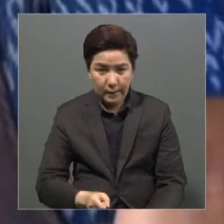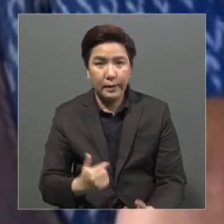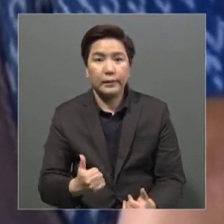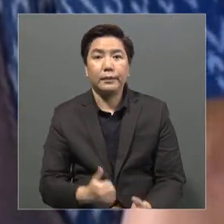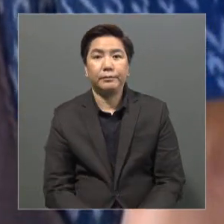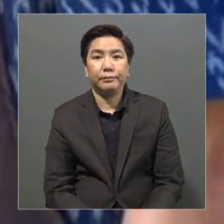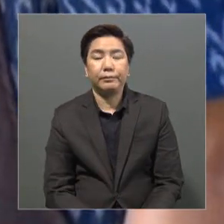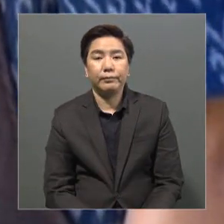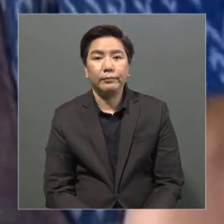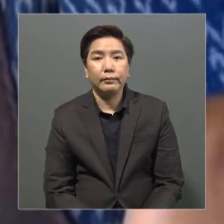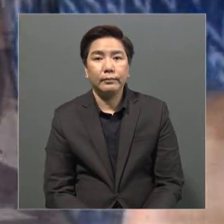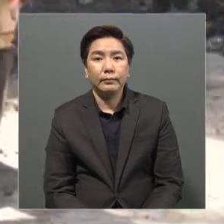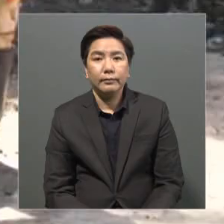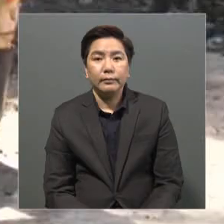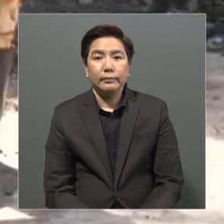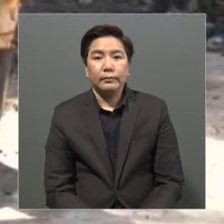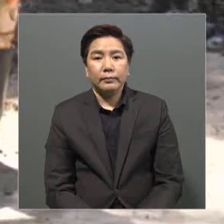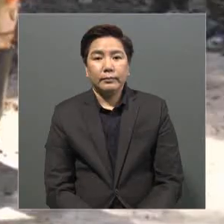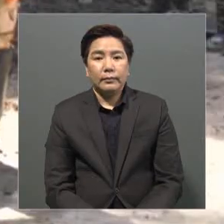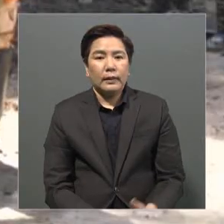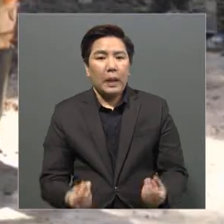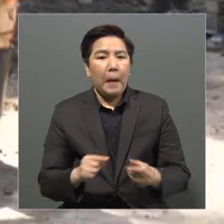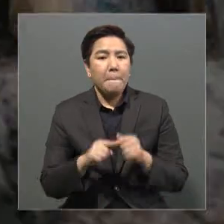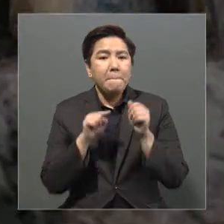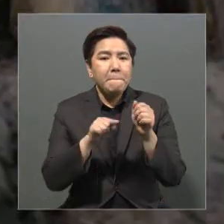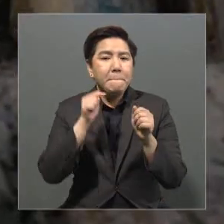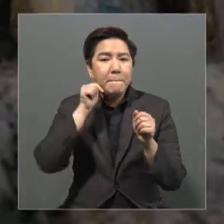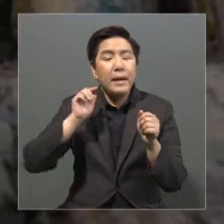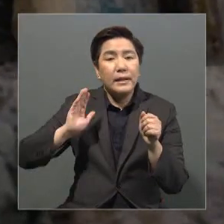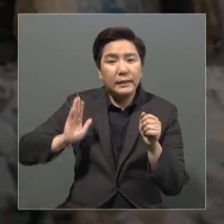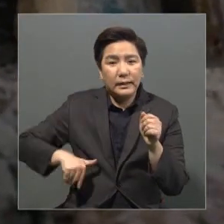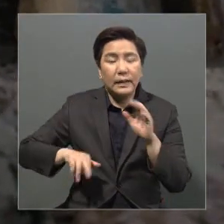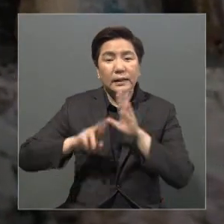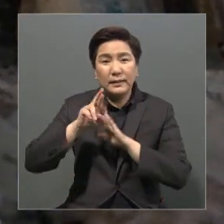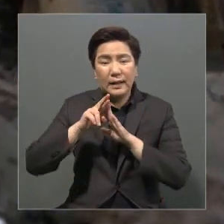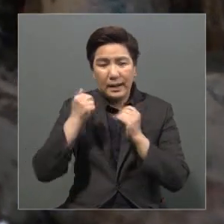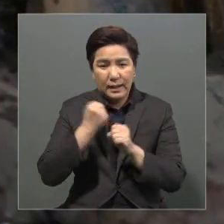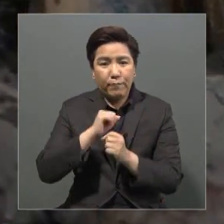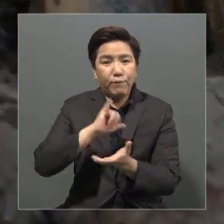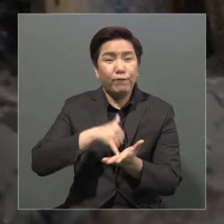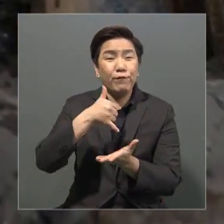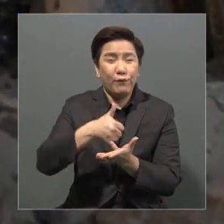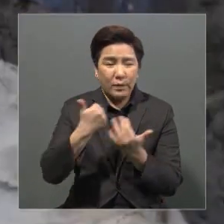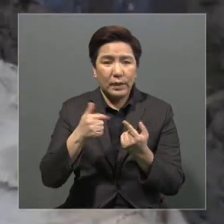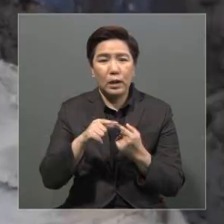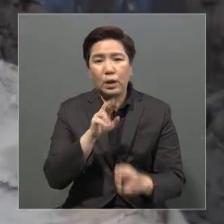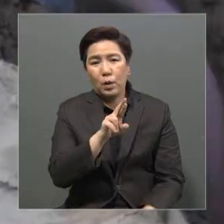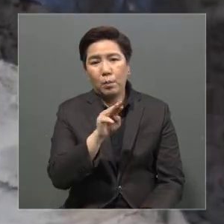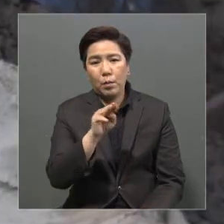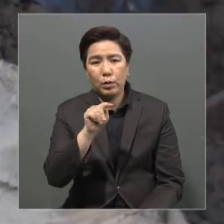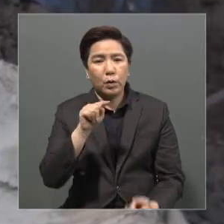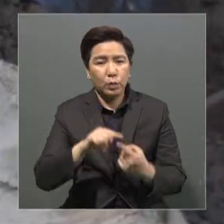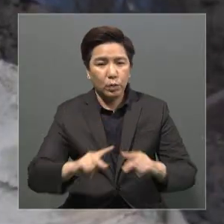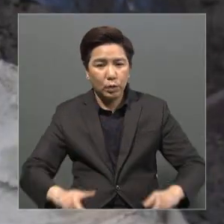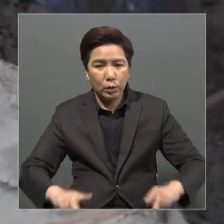ถึงส่วนความคืบหน้าการฟื้นฟูอำเภอแม่สายจังหวัดเชียงรายนั้นพลเอกณัฐพงษ์นาคพาณิชย์รัฐมนตรีช่วยกลาหก็